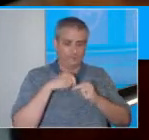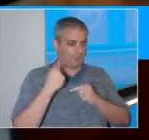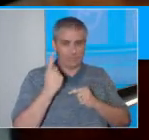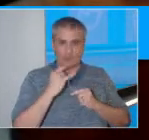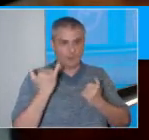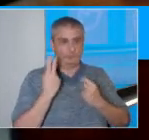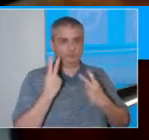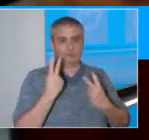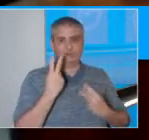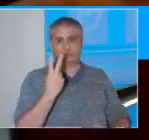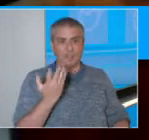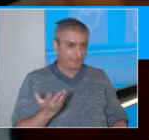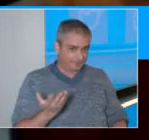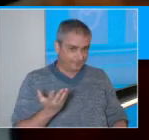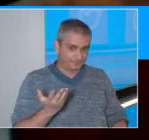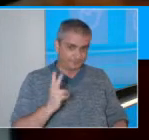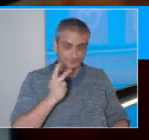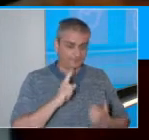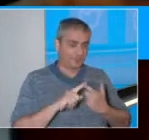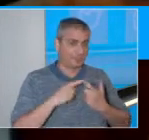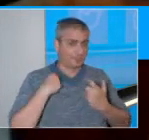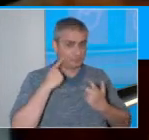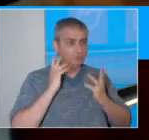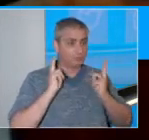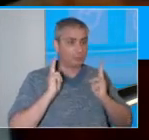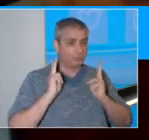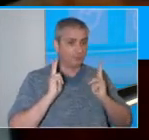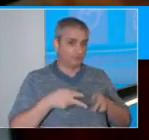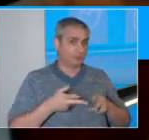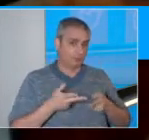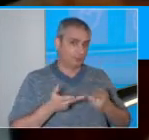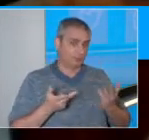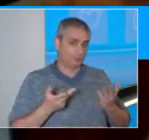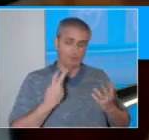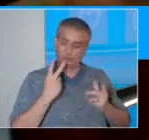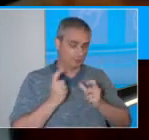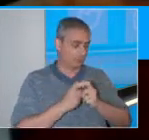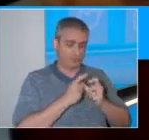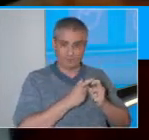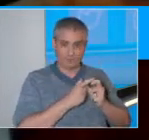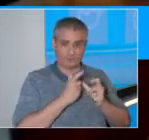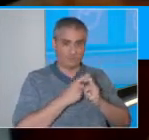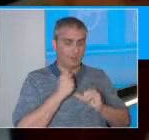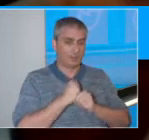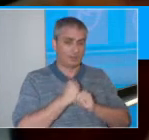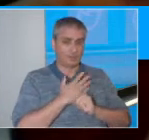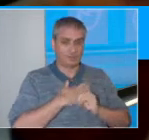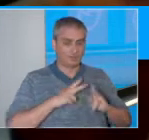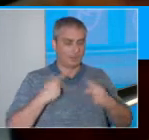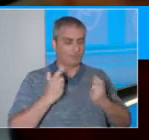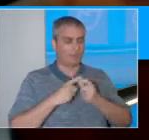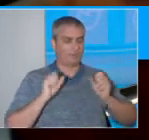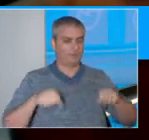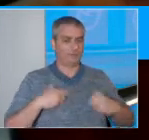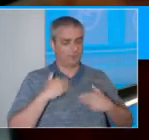תמיד שווה 2. דבר שני, אני חושבת שיש מקום לשתי המפלגות, מפלגת העבודה רוצה לחזור את מפלגת